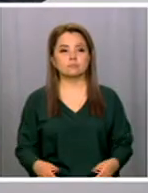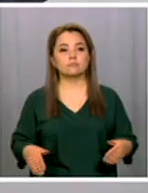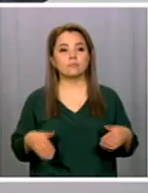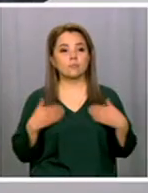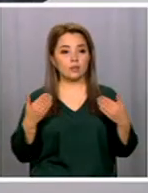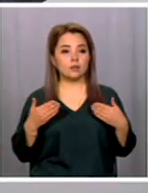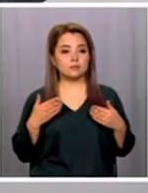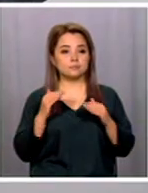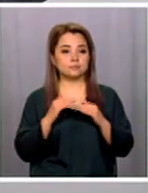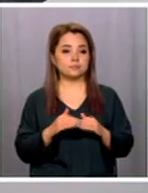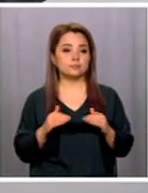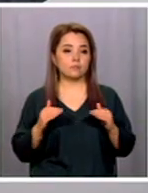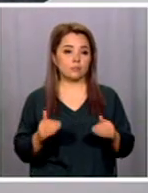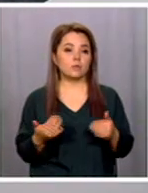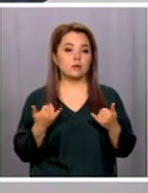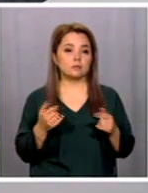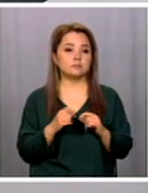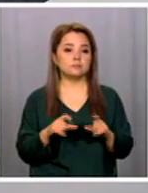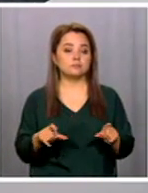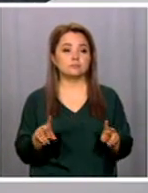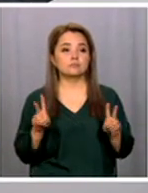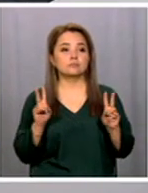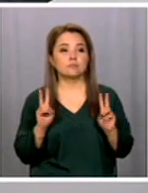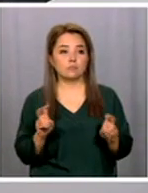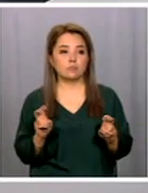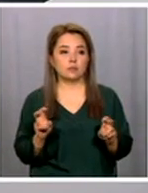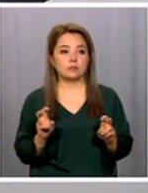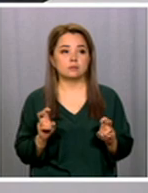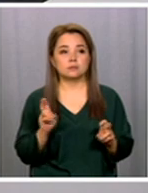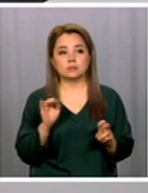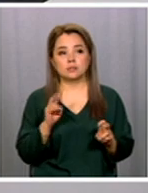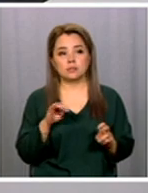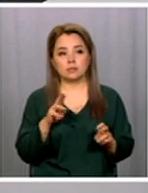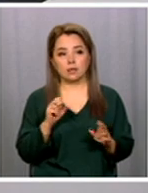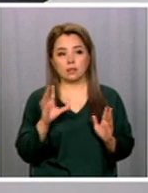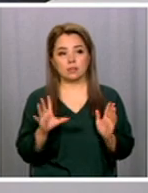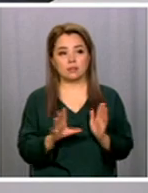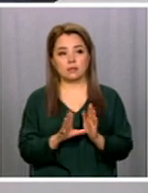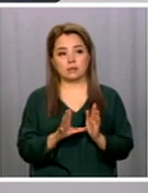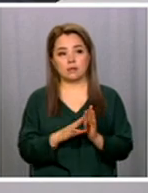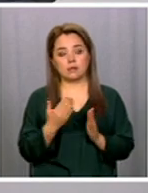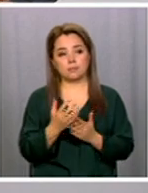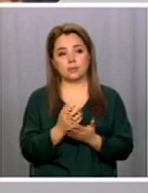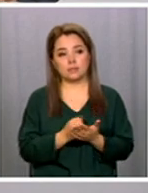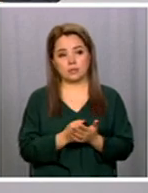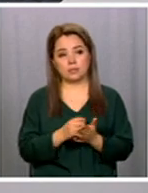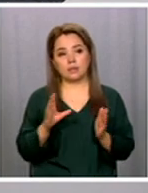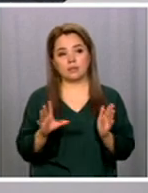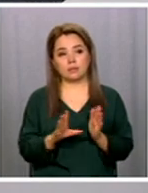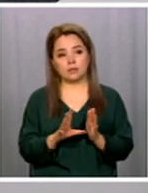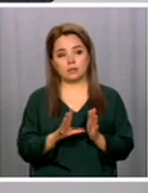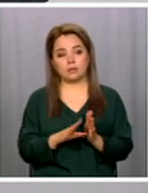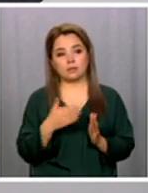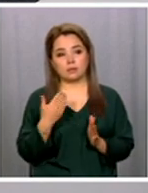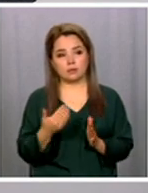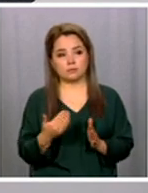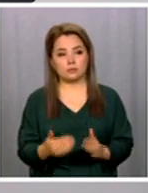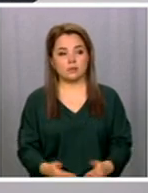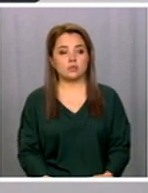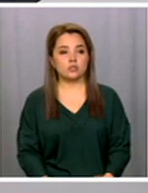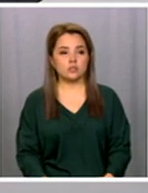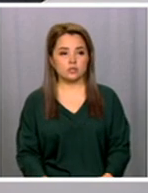Сәлеметсіздер ме, балалар? Бүгінгі сабағымыздың тақырыбы кинетикалық энергия, потенциалдық энергия.